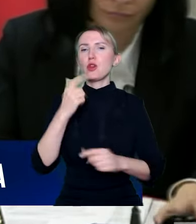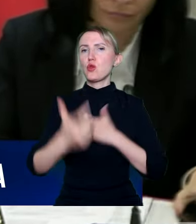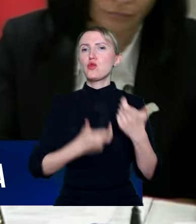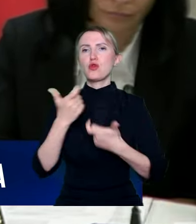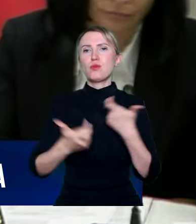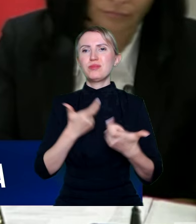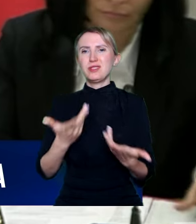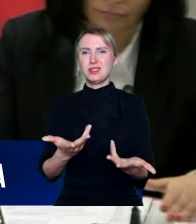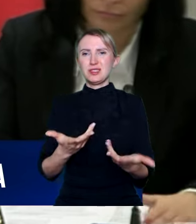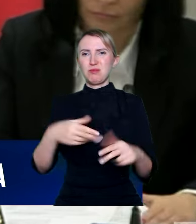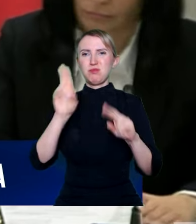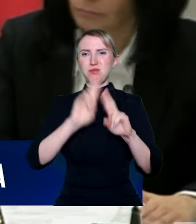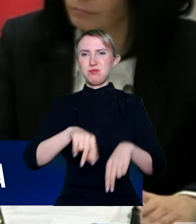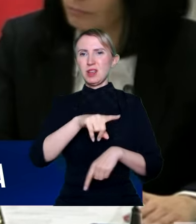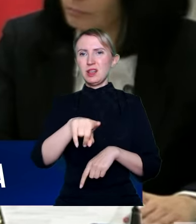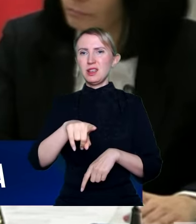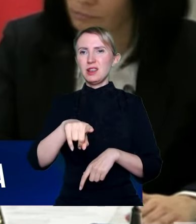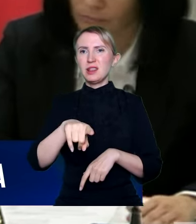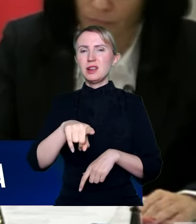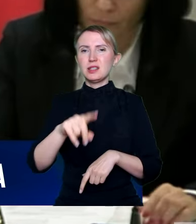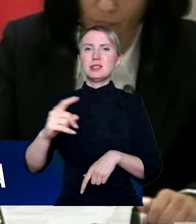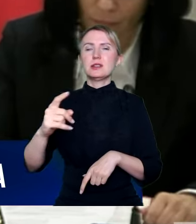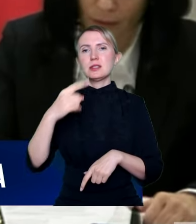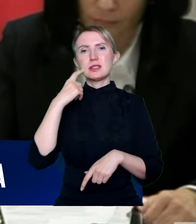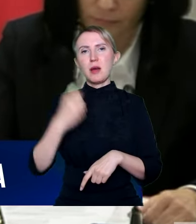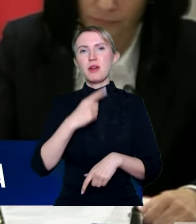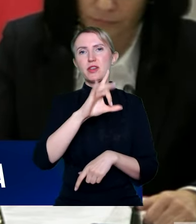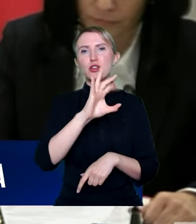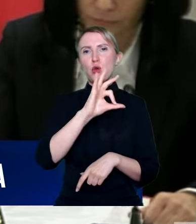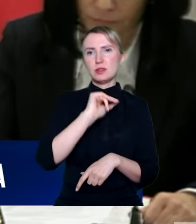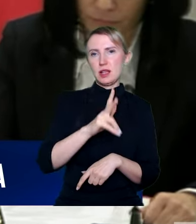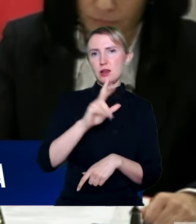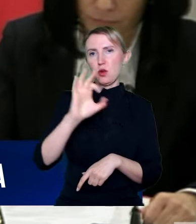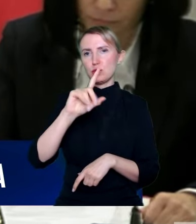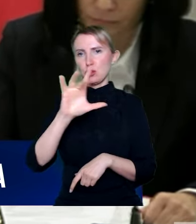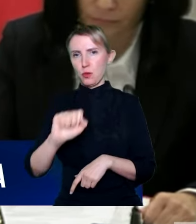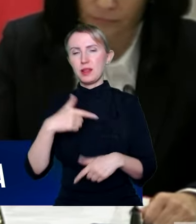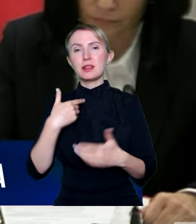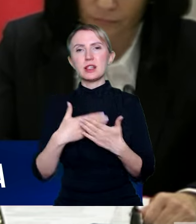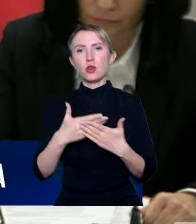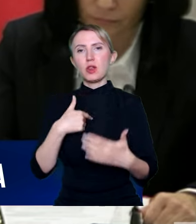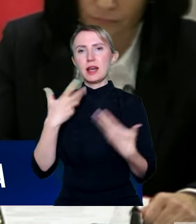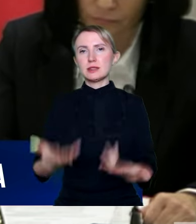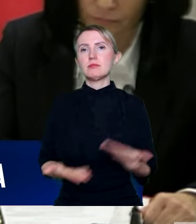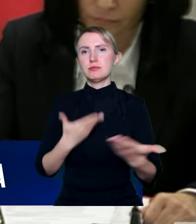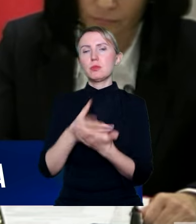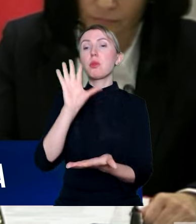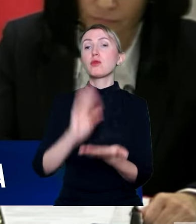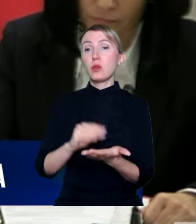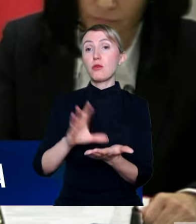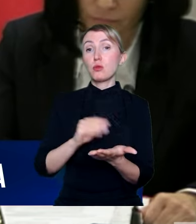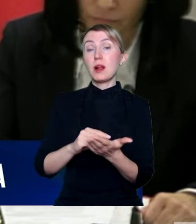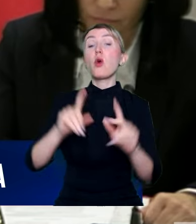tandetnej cyrkowej zabawie panów Goska i Ozdoby, więc chciałbym złożyć i ponawiam ten wniosek formalny o przejście